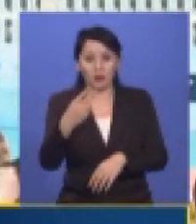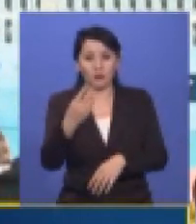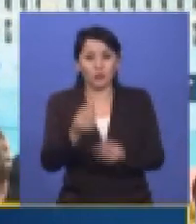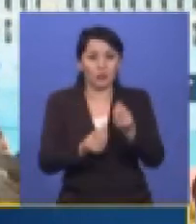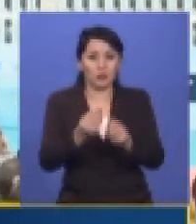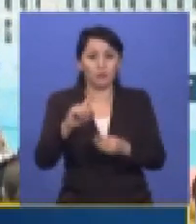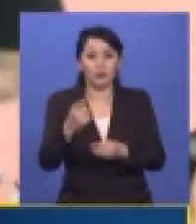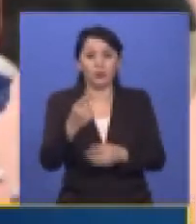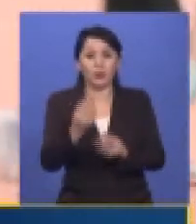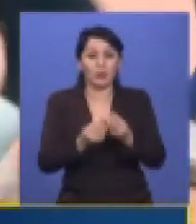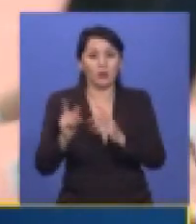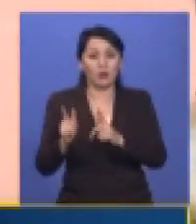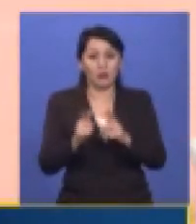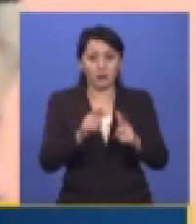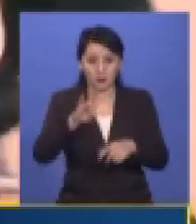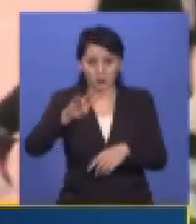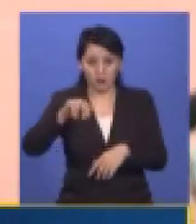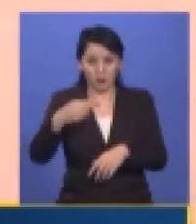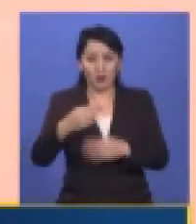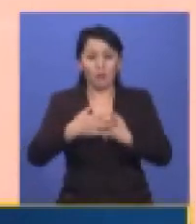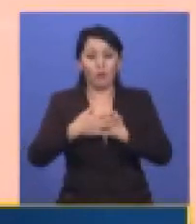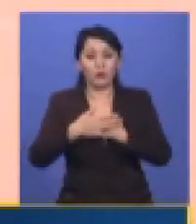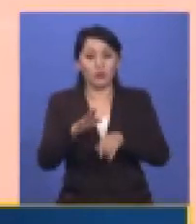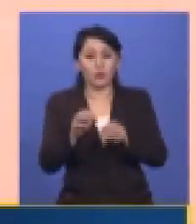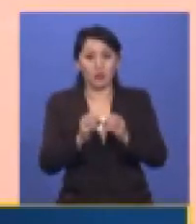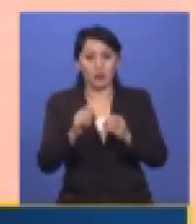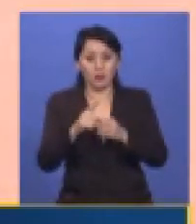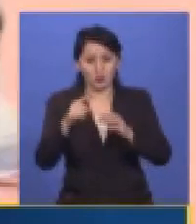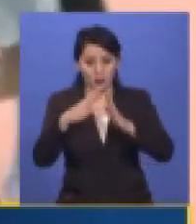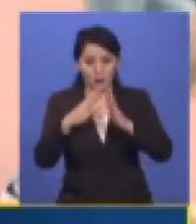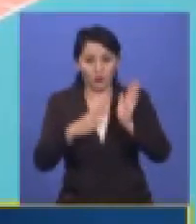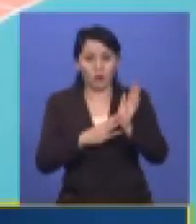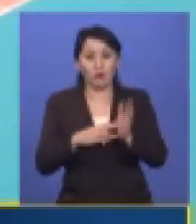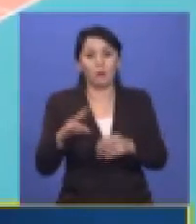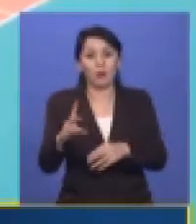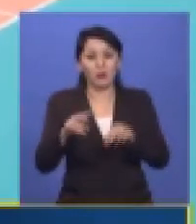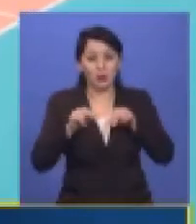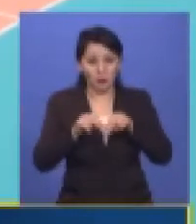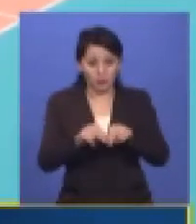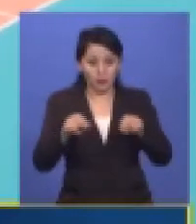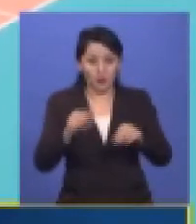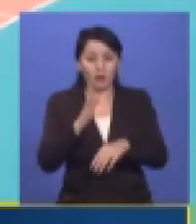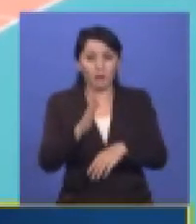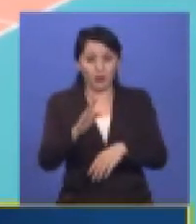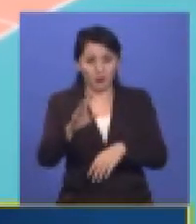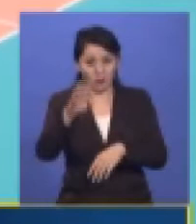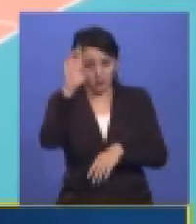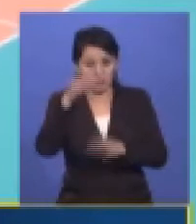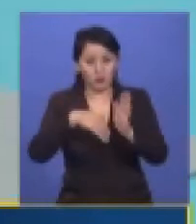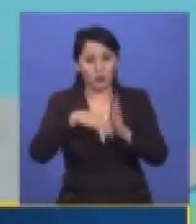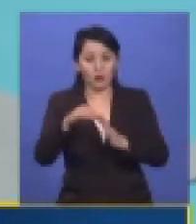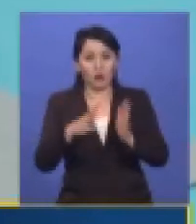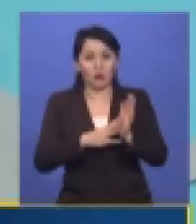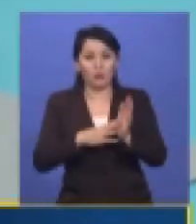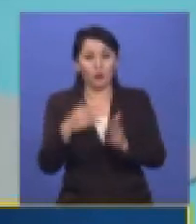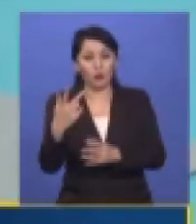турына дайындаламыз. Ұлттық лиганың тұсаукесер ойындары 11-19 қараша аралығында Петропавлда өтеді. Еліміздің ең үздік 9 құрамасы